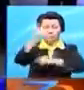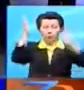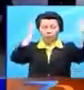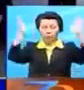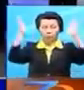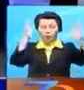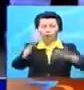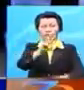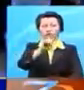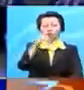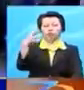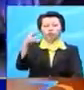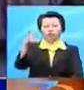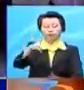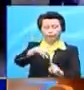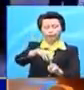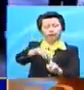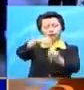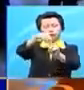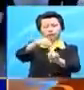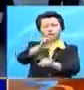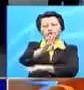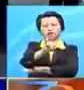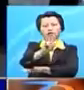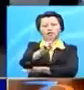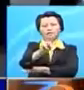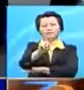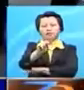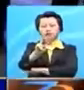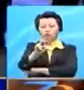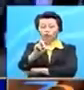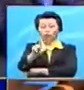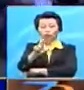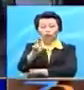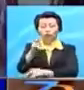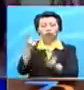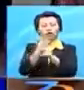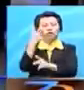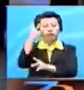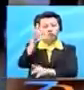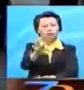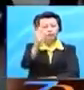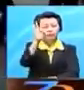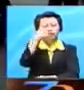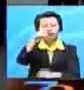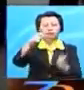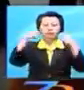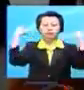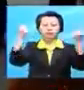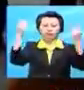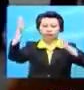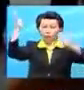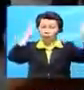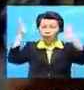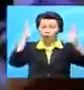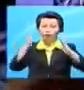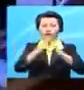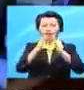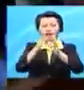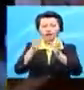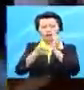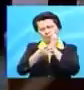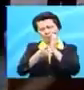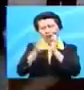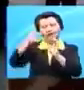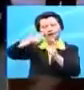2016. Istimewa Bintulu buat kali kedua terpilih bagi lokasi penganjuran sambutan Hari Malaysia. Sebuah bandar minyak dan